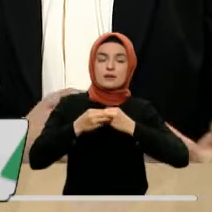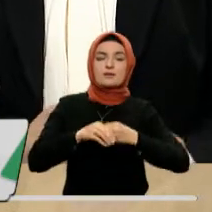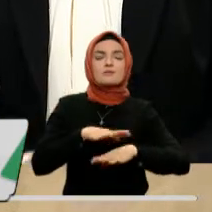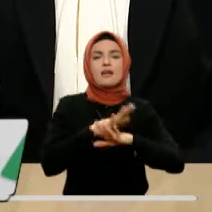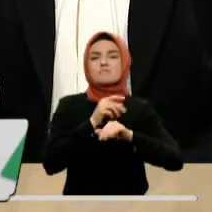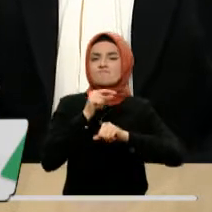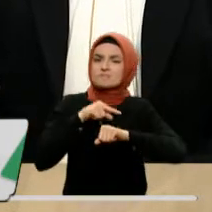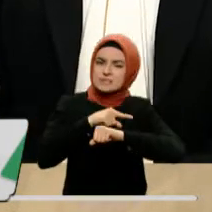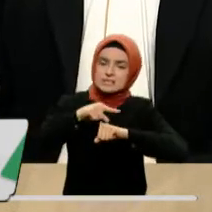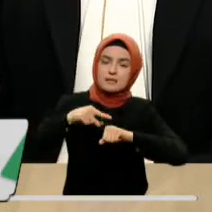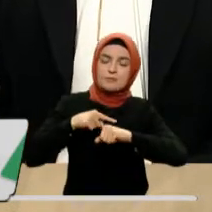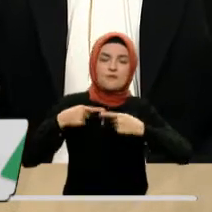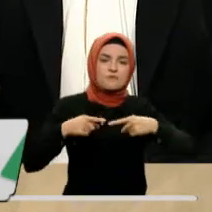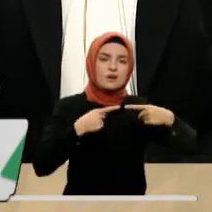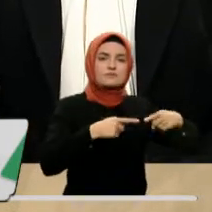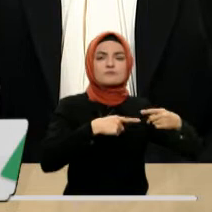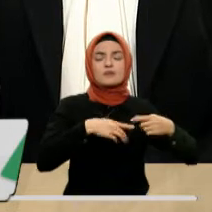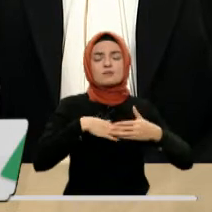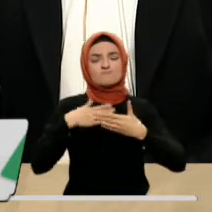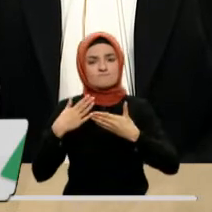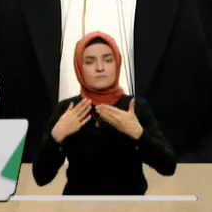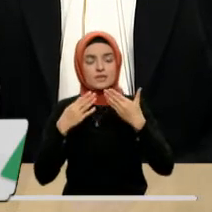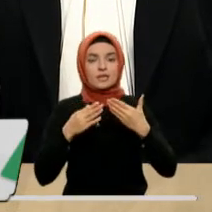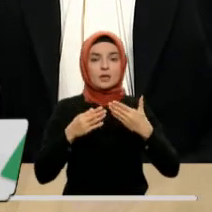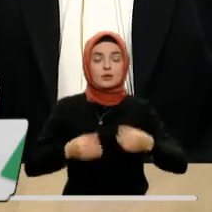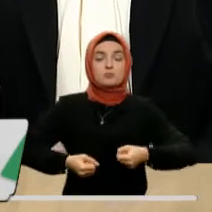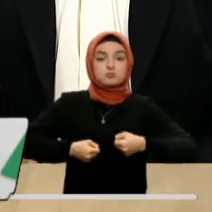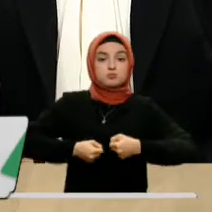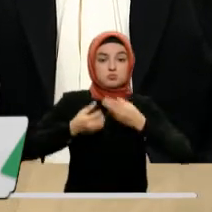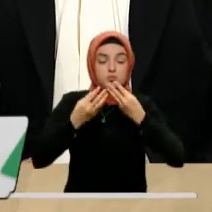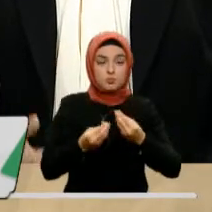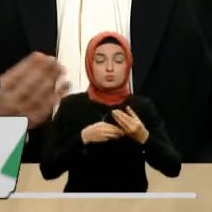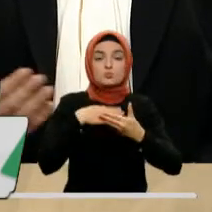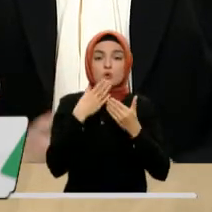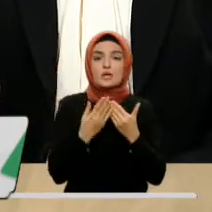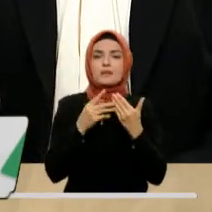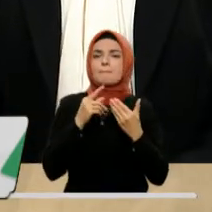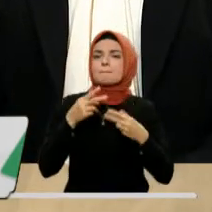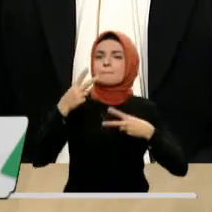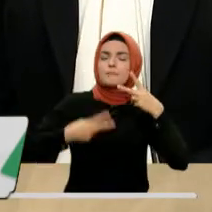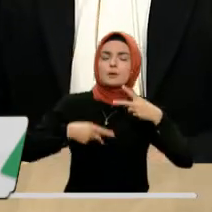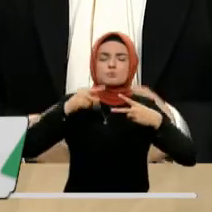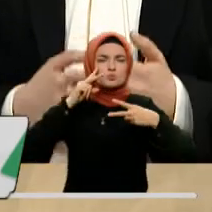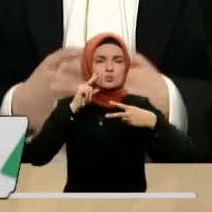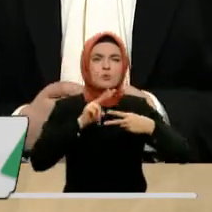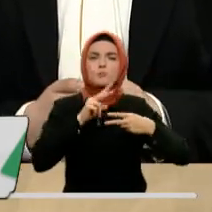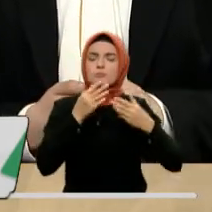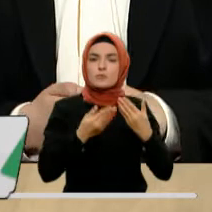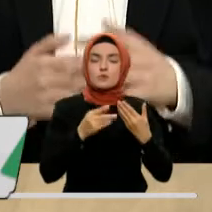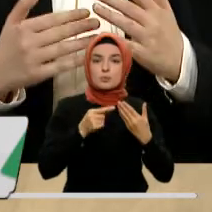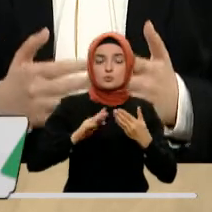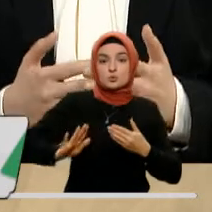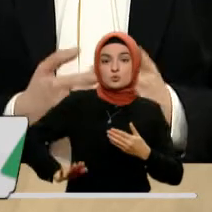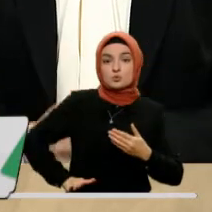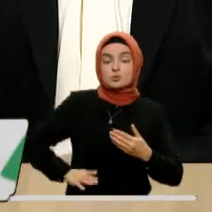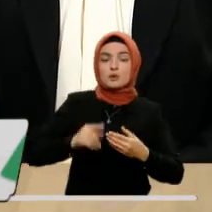farklı evrelerden geçerek bir kilo söz konusu olabilir. Ya da bazen şunu görüyoruz. Mesela çocuklar belli bir seneye